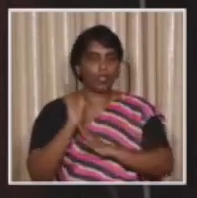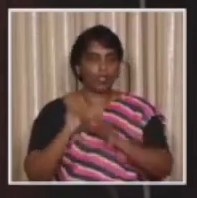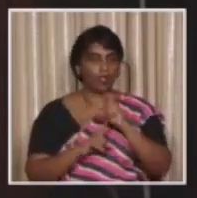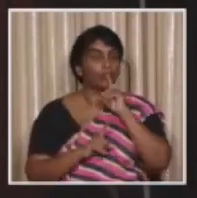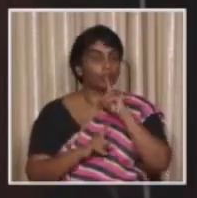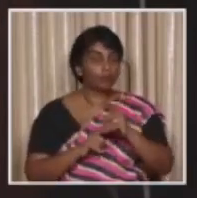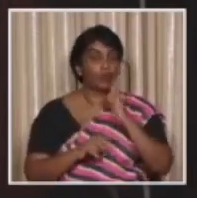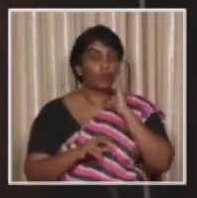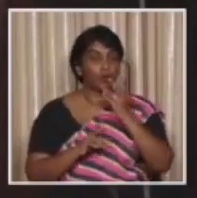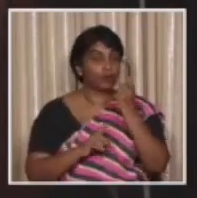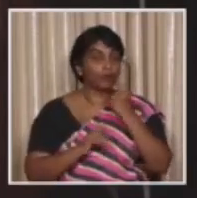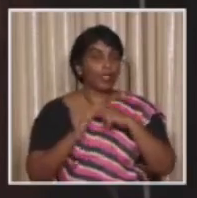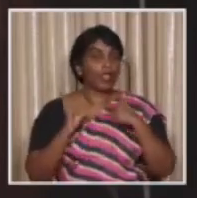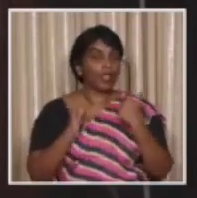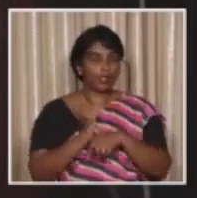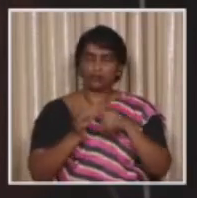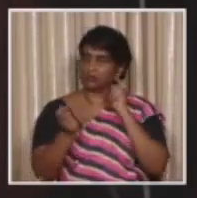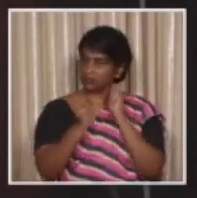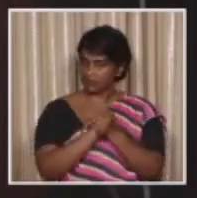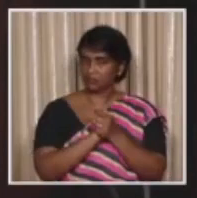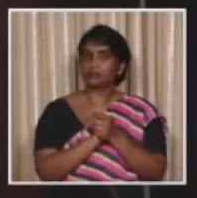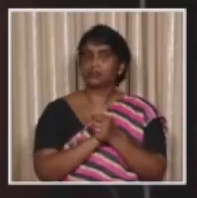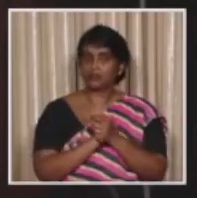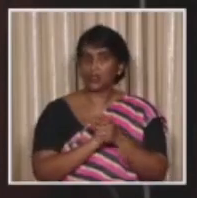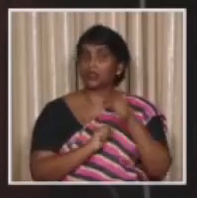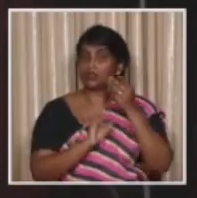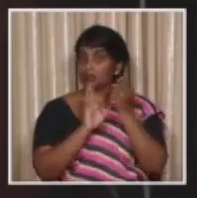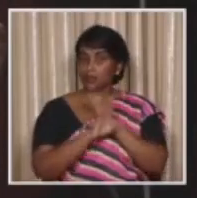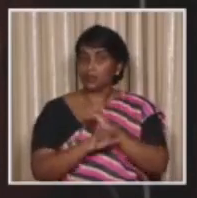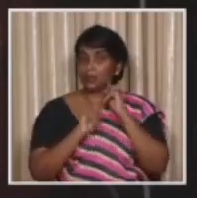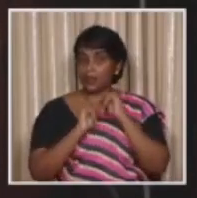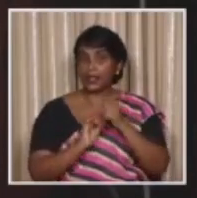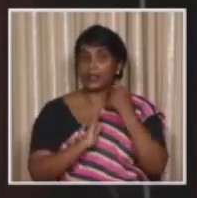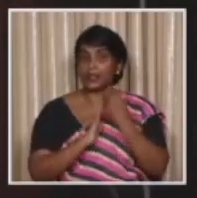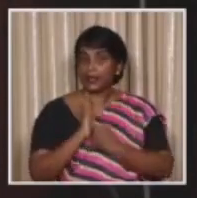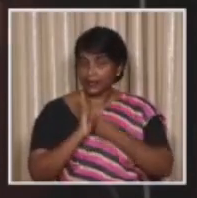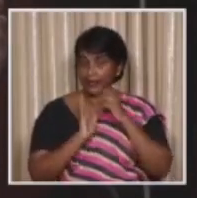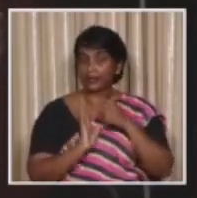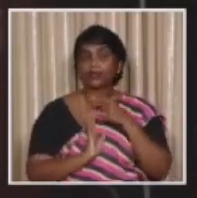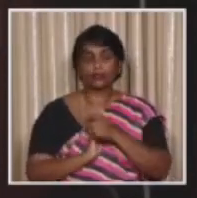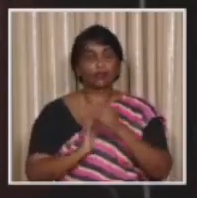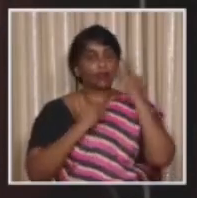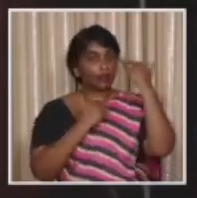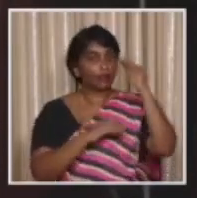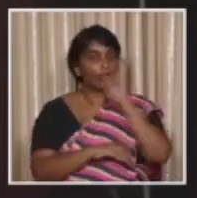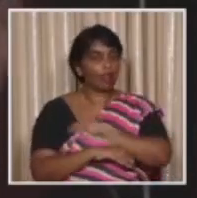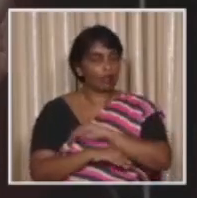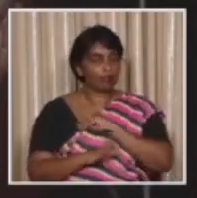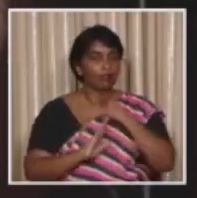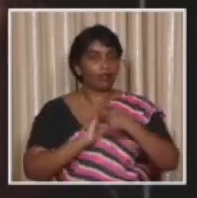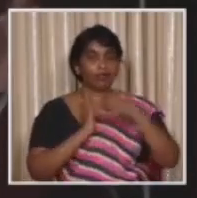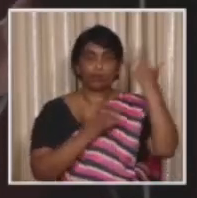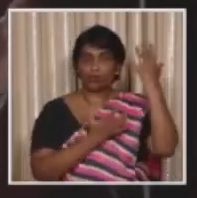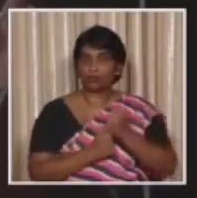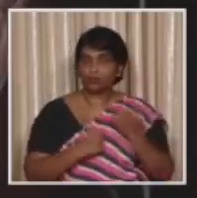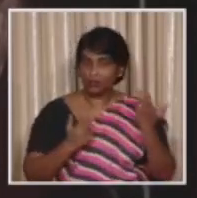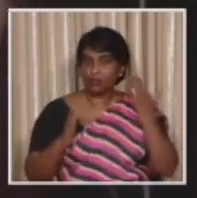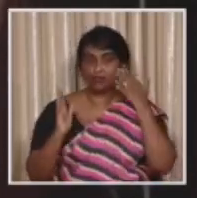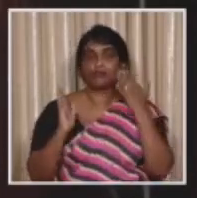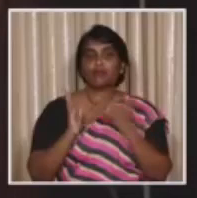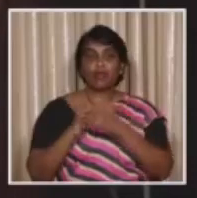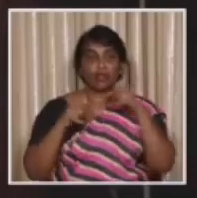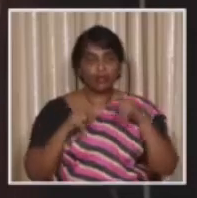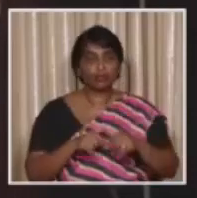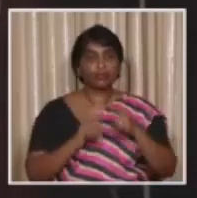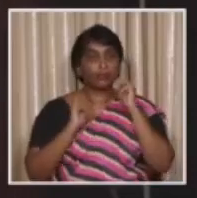ඒ විදේශ විනිමය පනත වහා සංශෝධනය වෙන්න ඕන එදා අපරාධ නීතියට යටත් වෙච්ච ඒ අපනයන ආදායම් ලංකාවට නොගැනීම සම්බන්ධ කාරණා අද